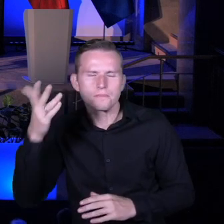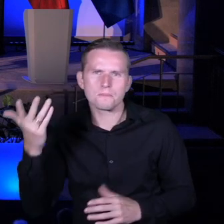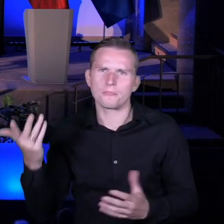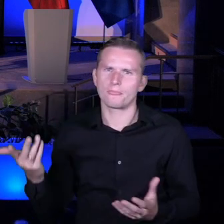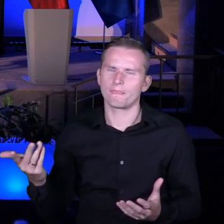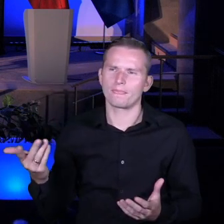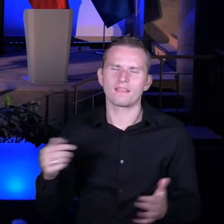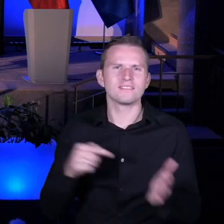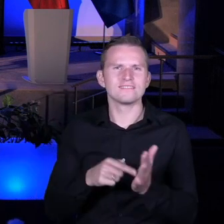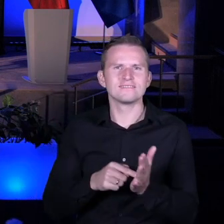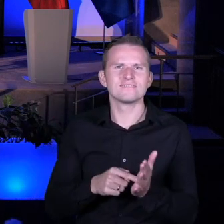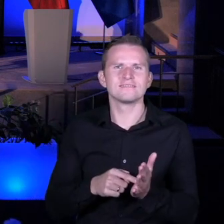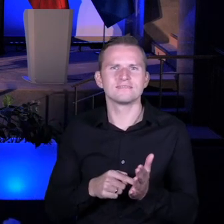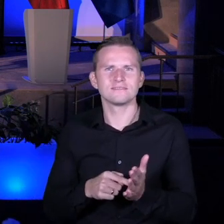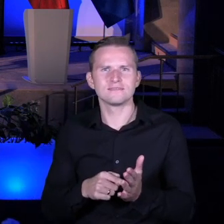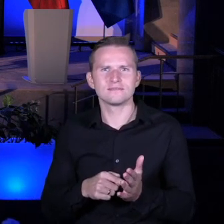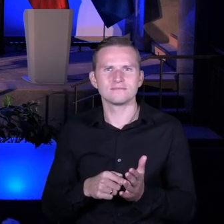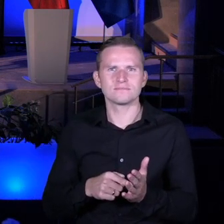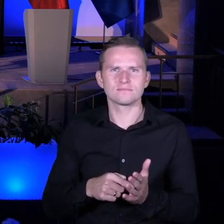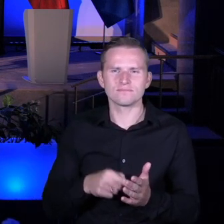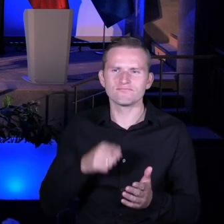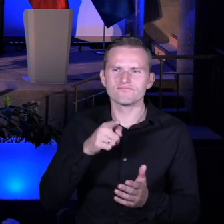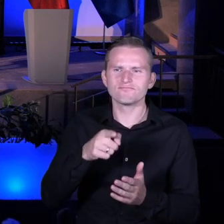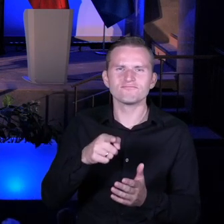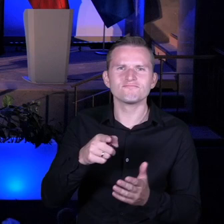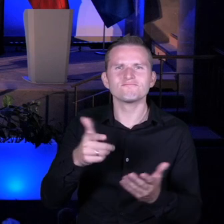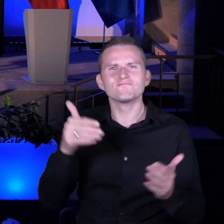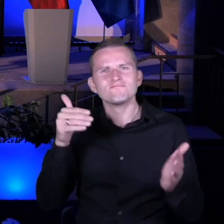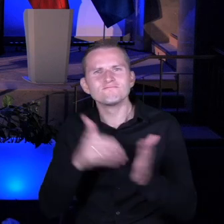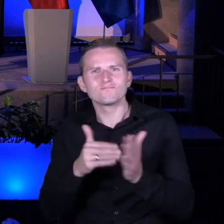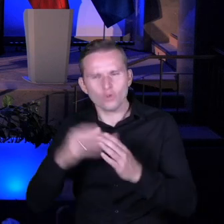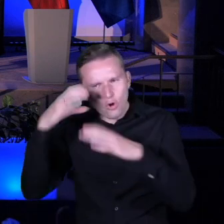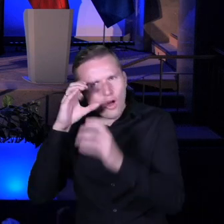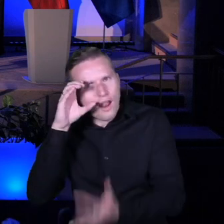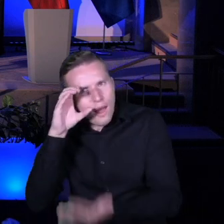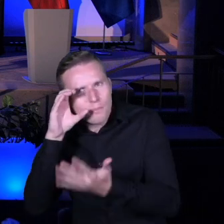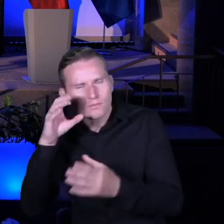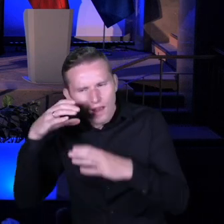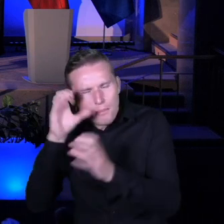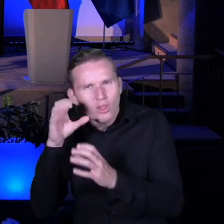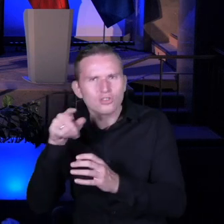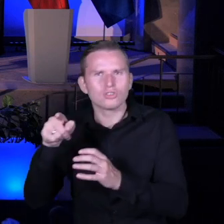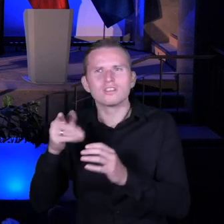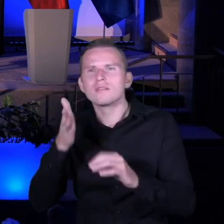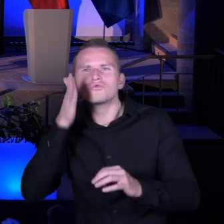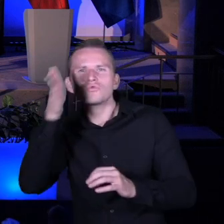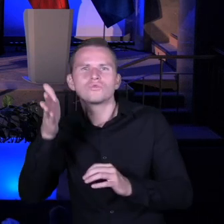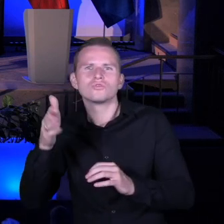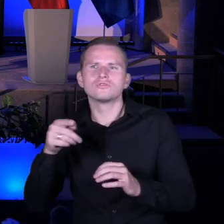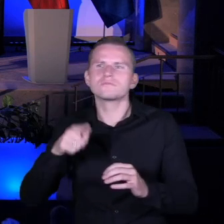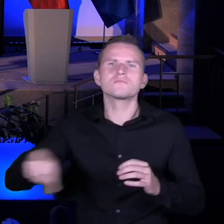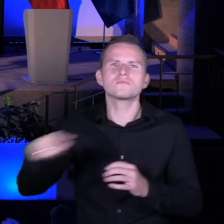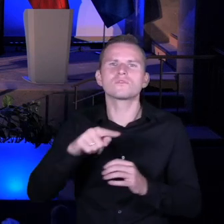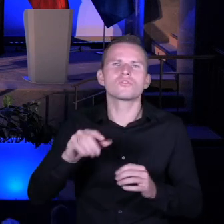jak to, co tutaj wypracowywaliśmy, może budować laboratoria, jak laboratoria mogą z tego czerpać. No i też